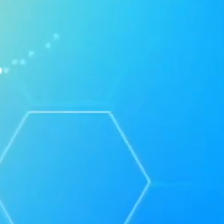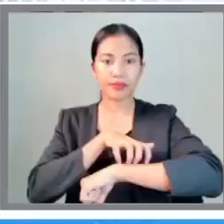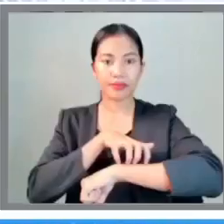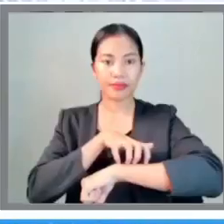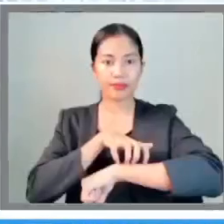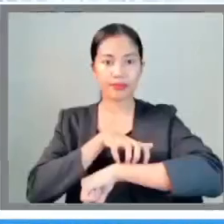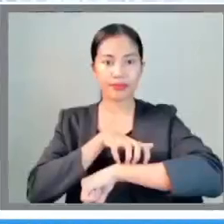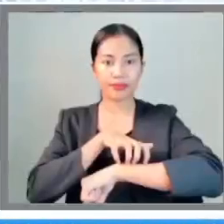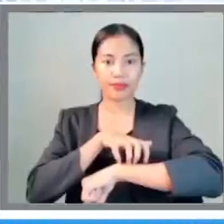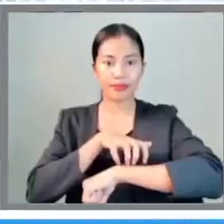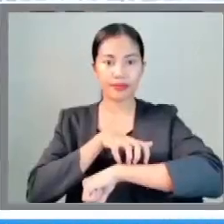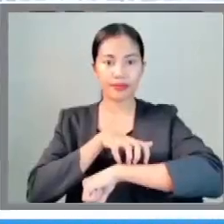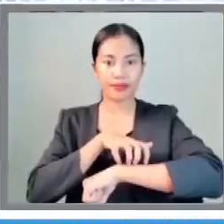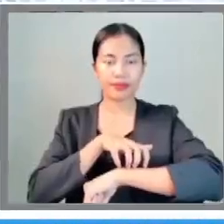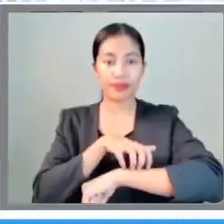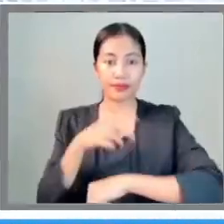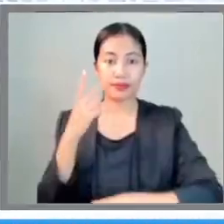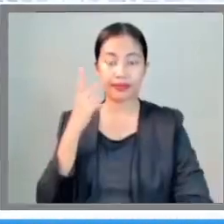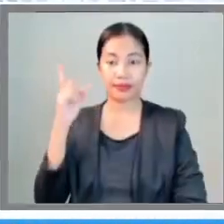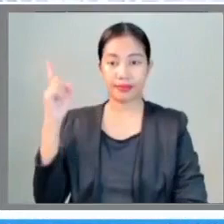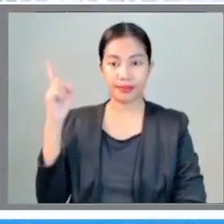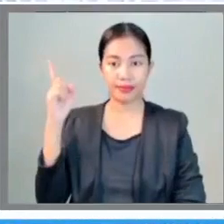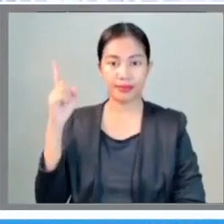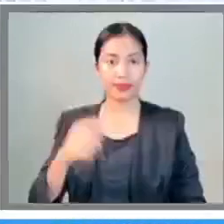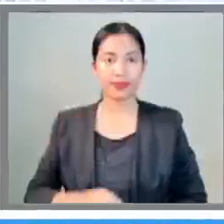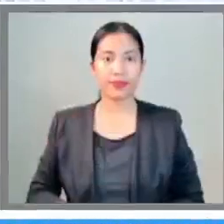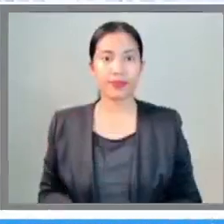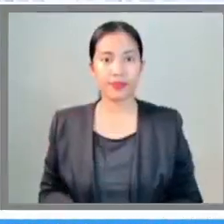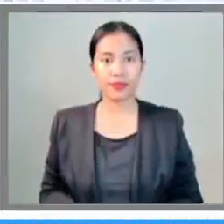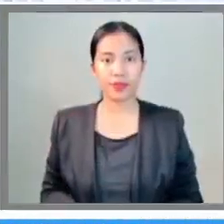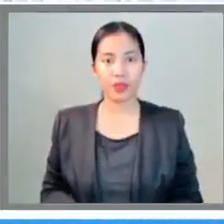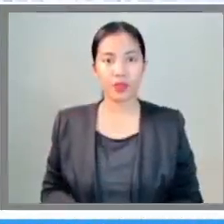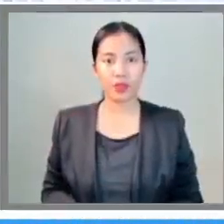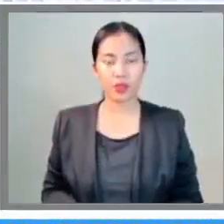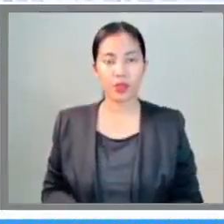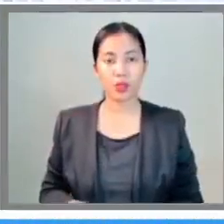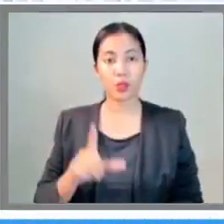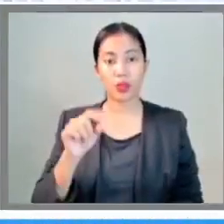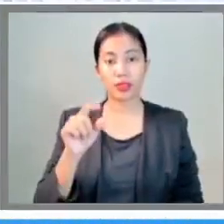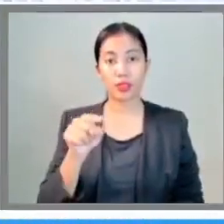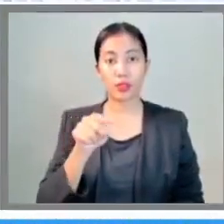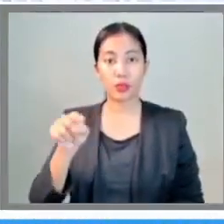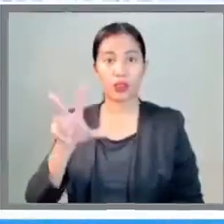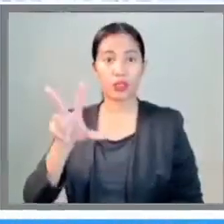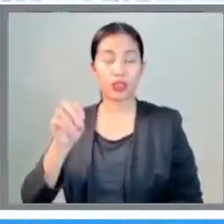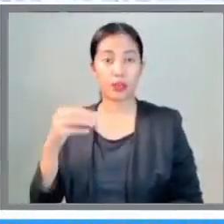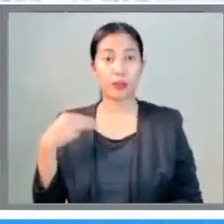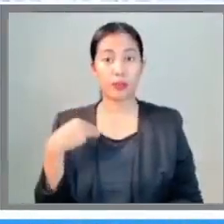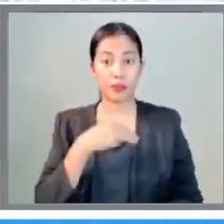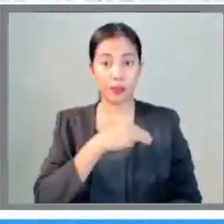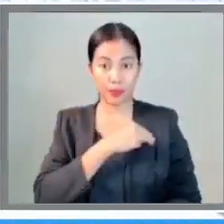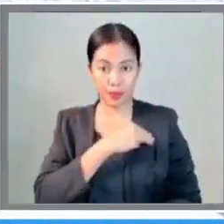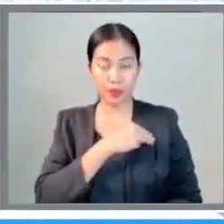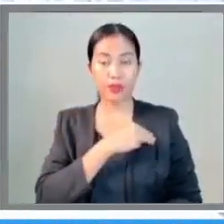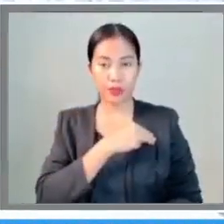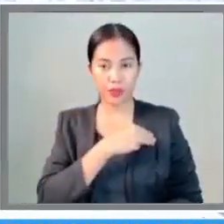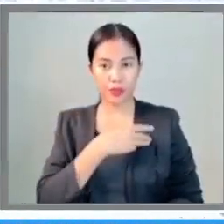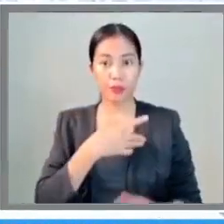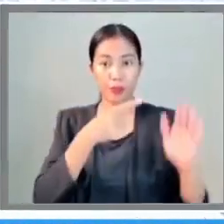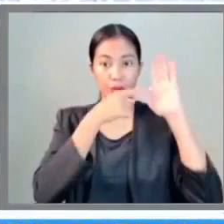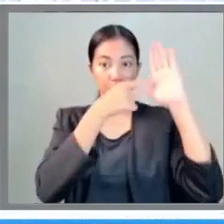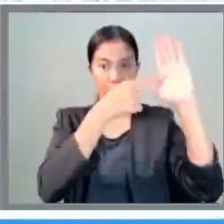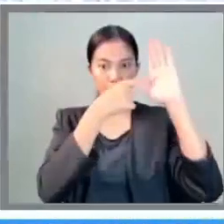Connie, alam mo, nakasuot ng party hats ang nasa 20 to 30 members ng grupong akbayan habang nagproprotesta dito nga